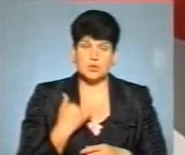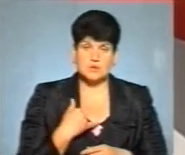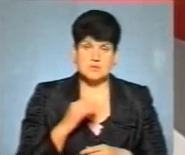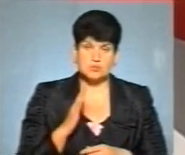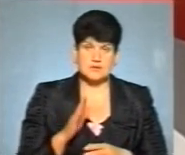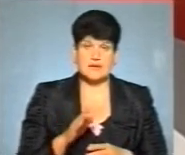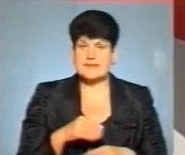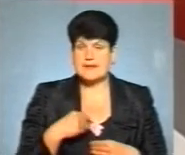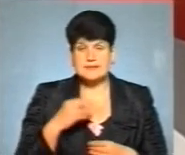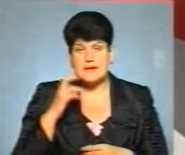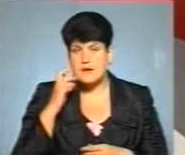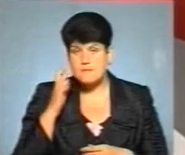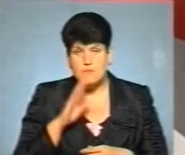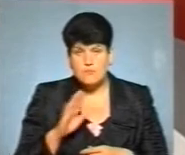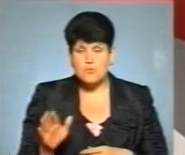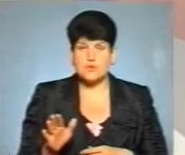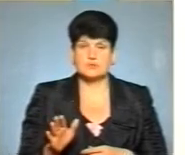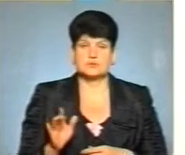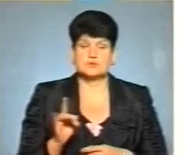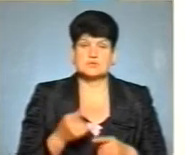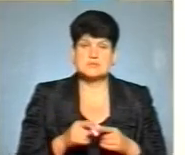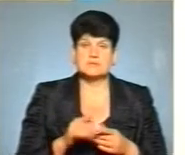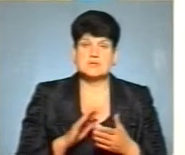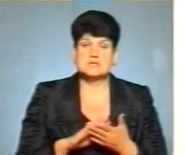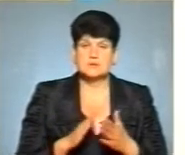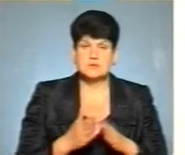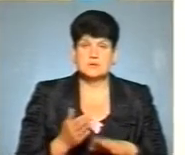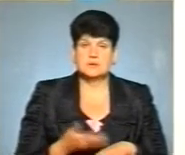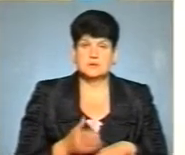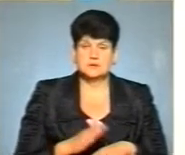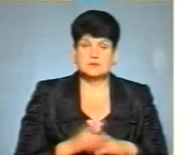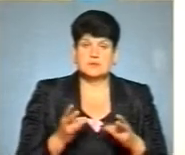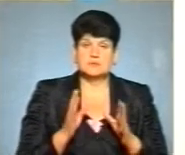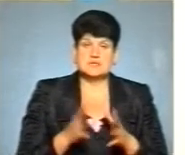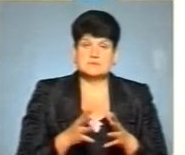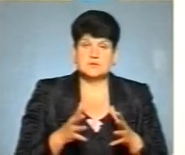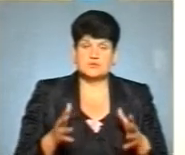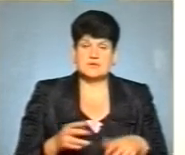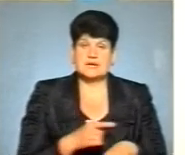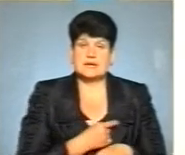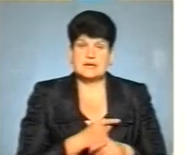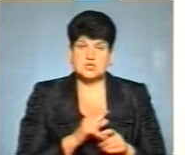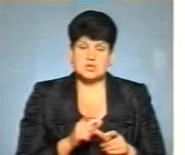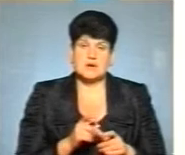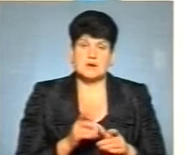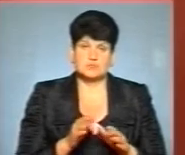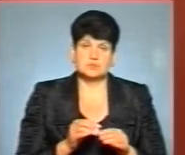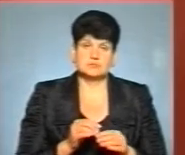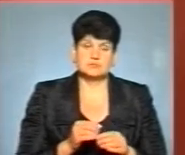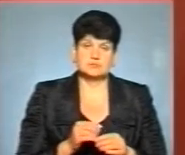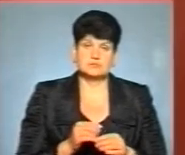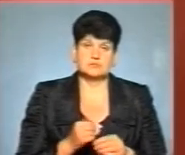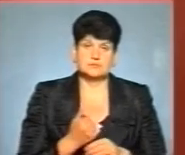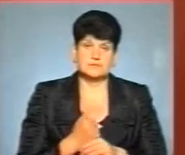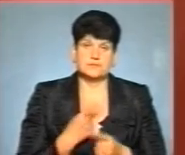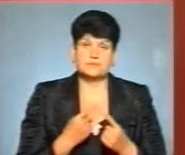дай Бог, звичайно, що це буде настільки ситуація критичною, що треба буде збільшувати ліжка, тоді ми будемо розставляти пріоритети.